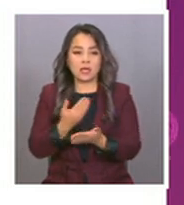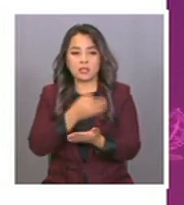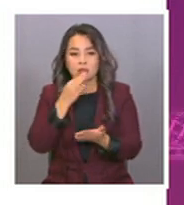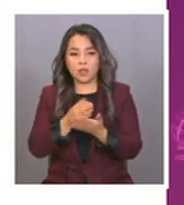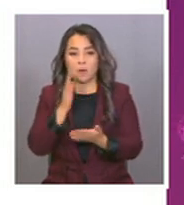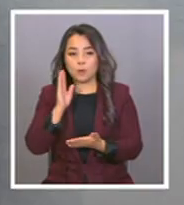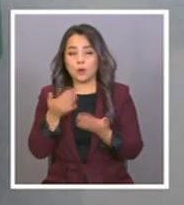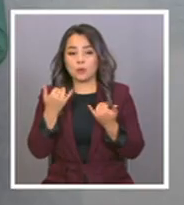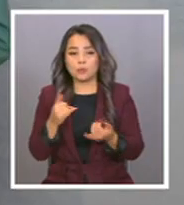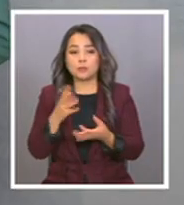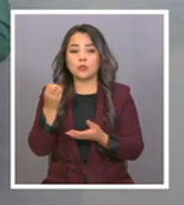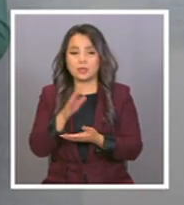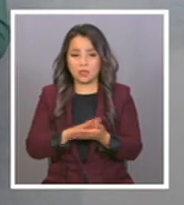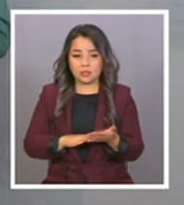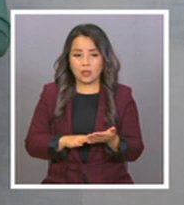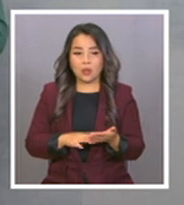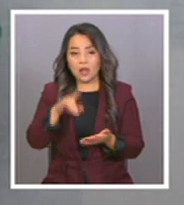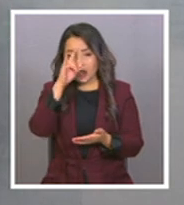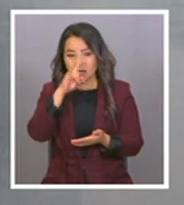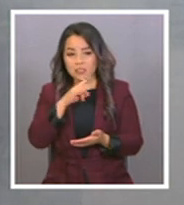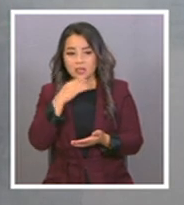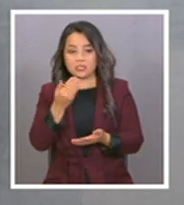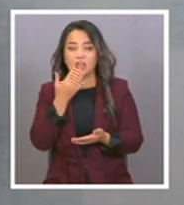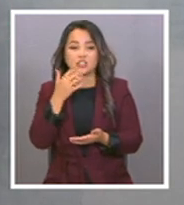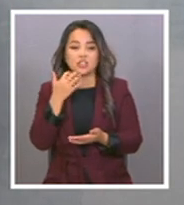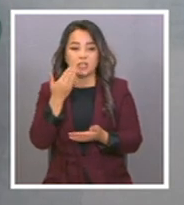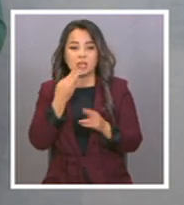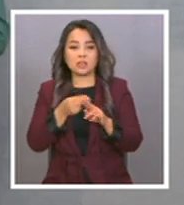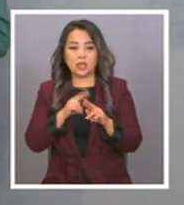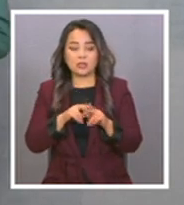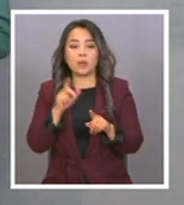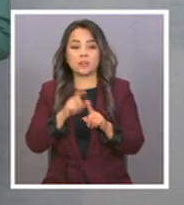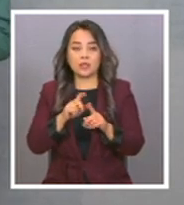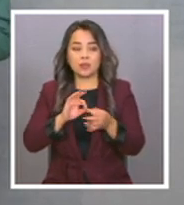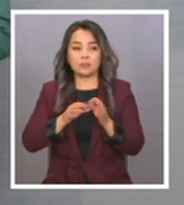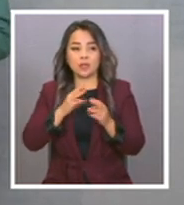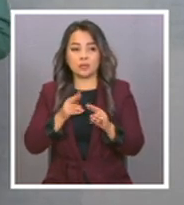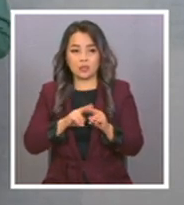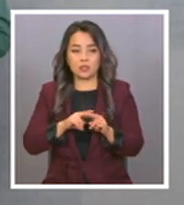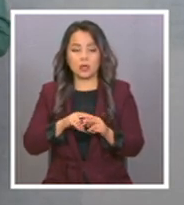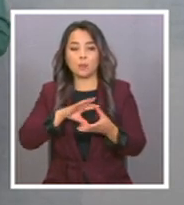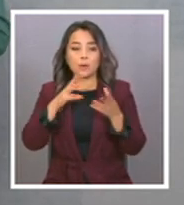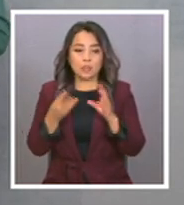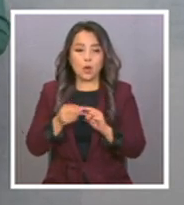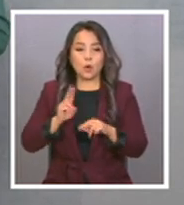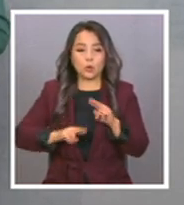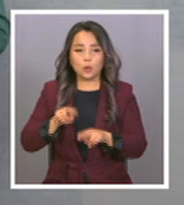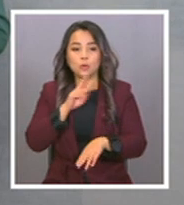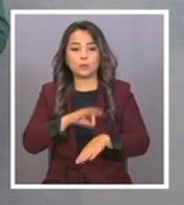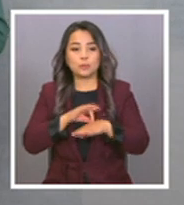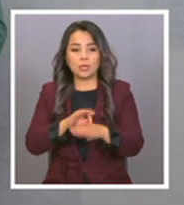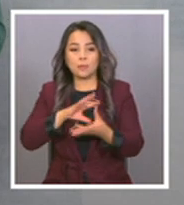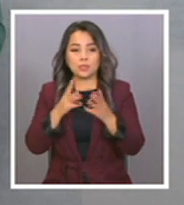сабағымызды ары қарай қазақ шешендік сөздерінің мазмұнына және құрылысына қарай бөлінетін